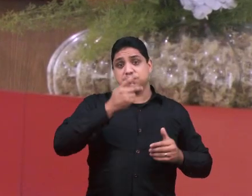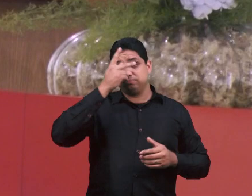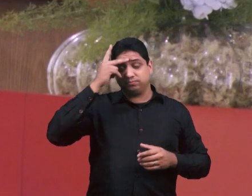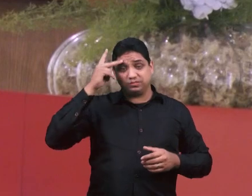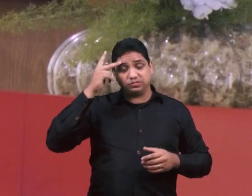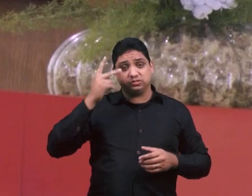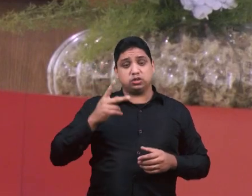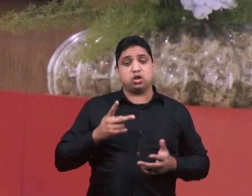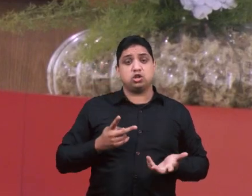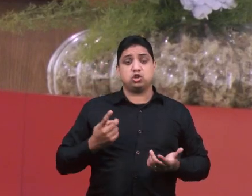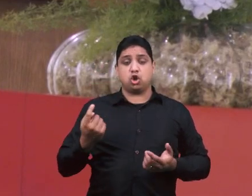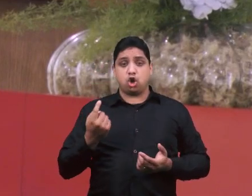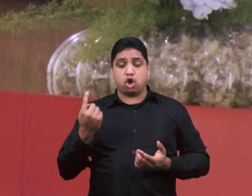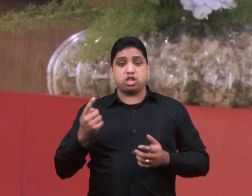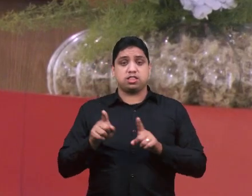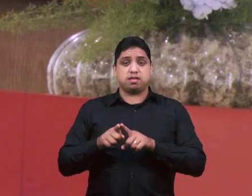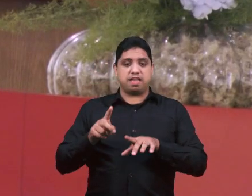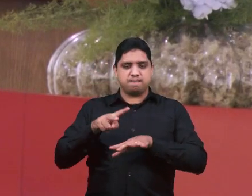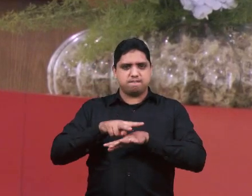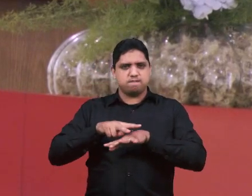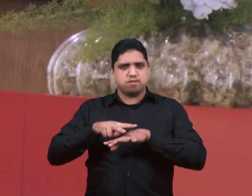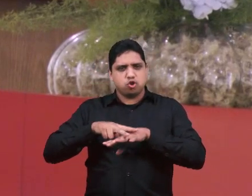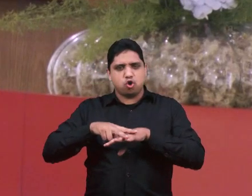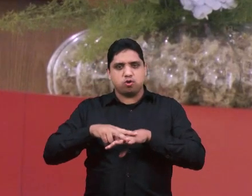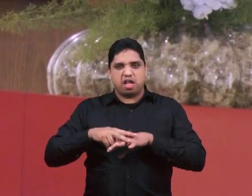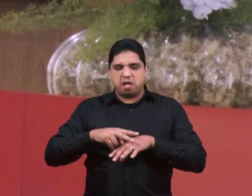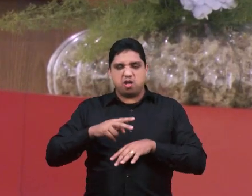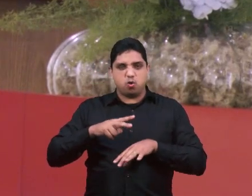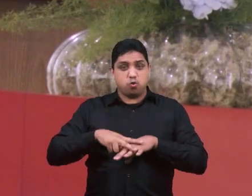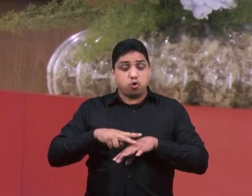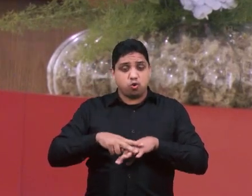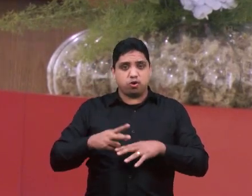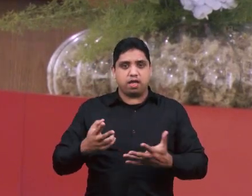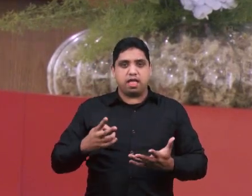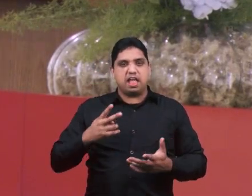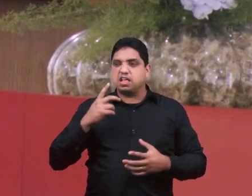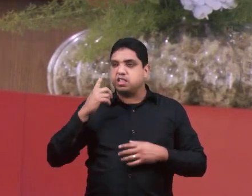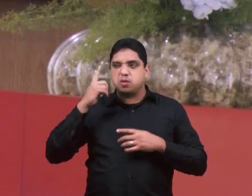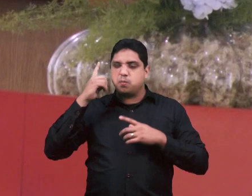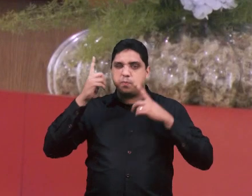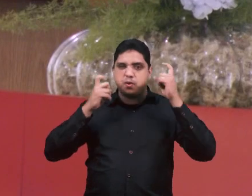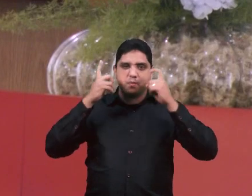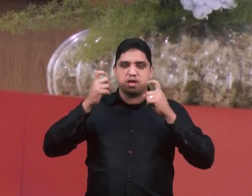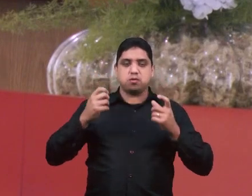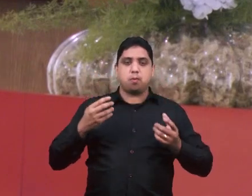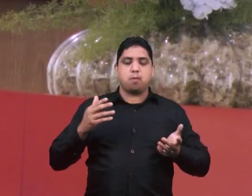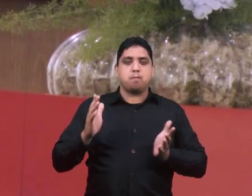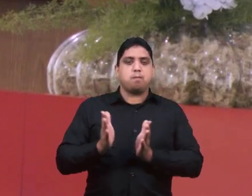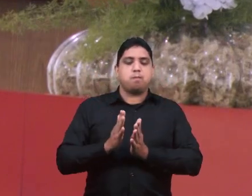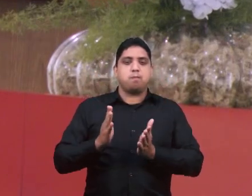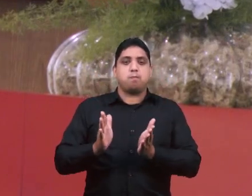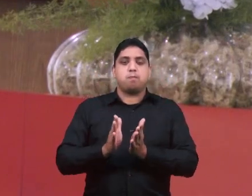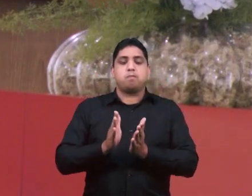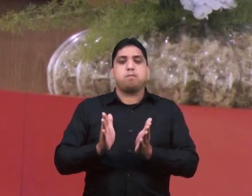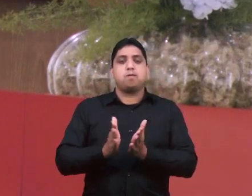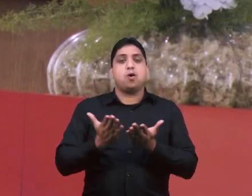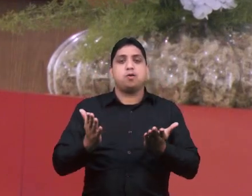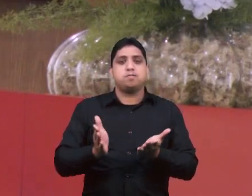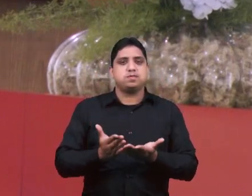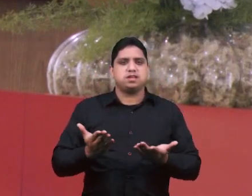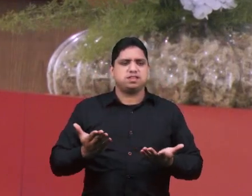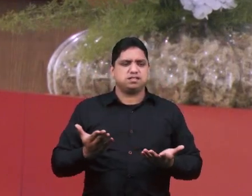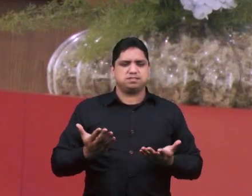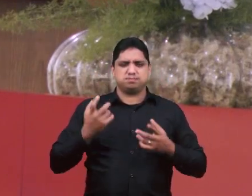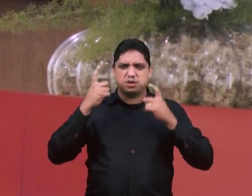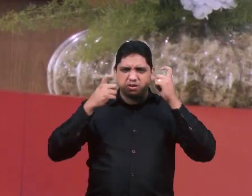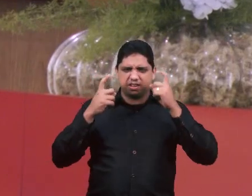pour les veuves et les orphelins. Ils ne font pas attention aux orphelins. Il y a quelqu'un